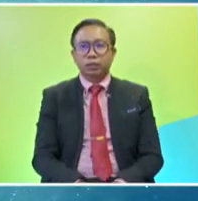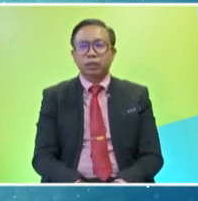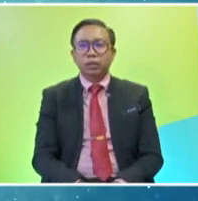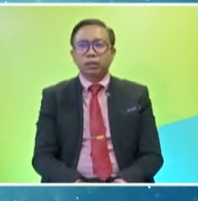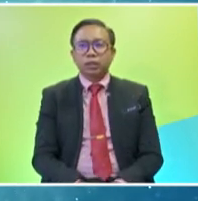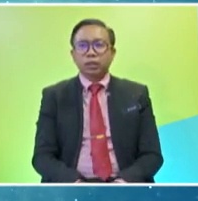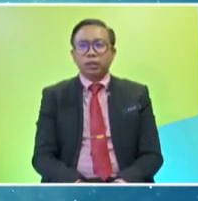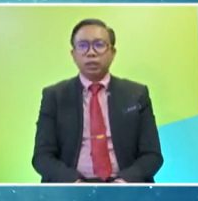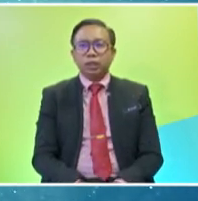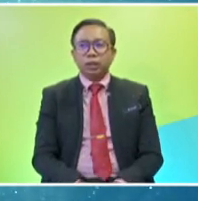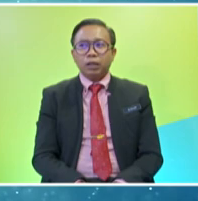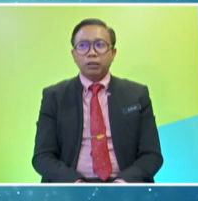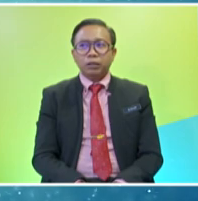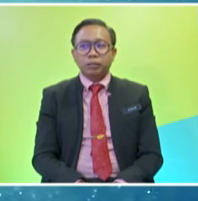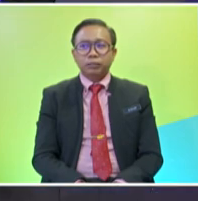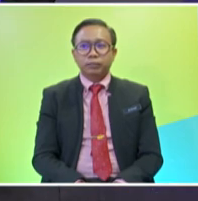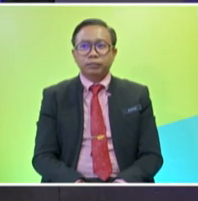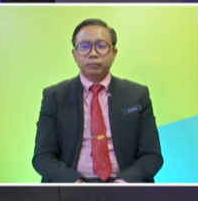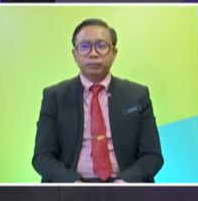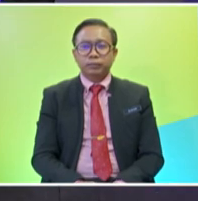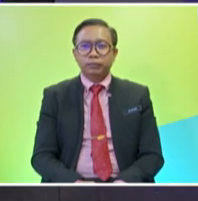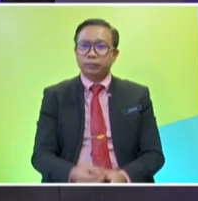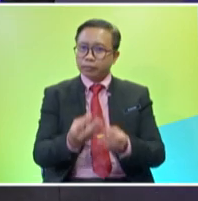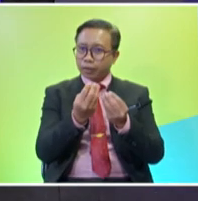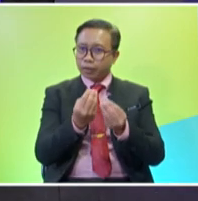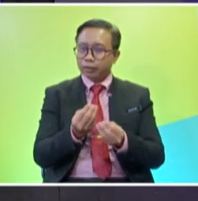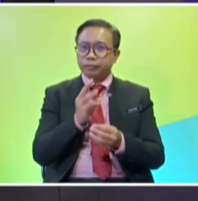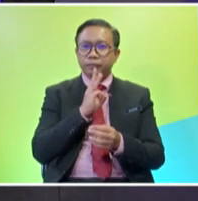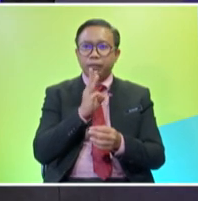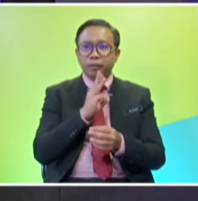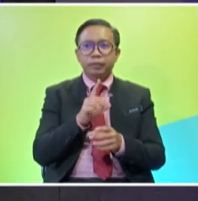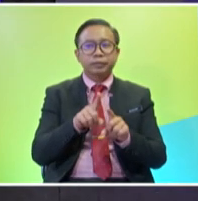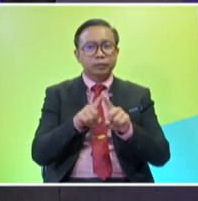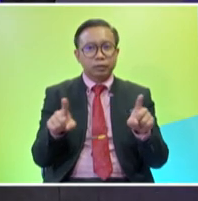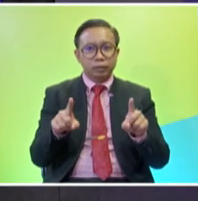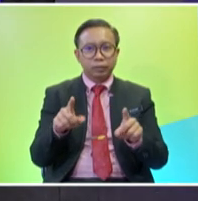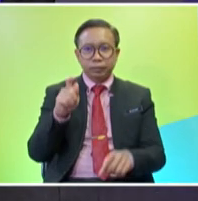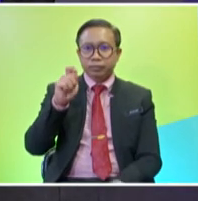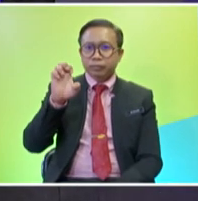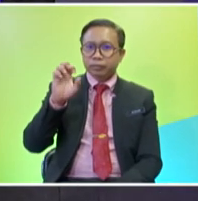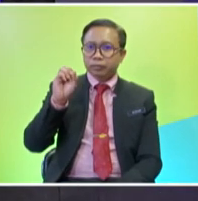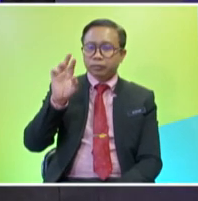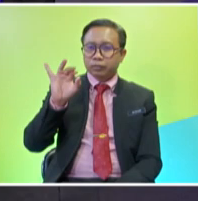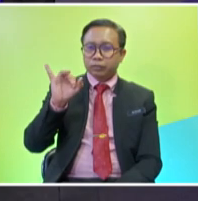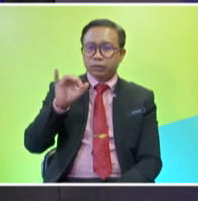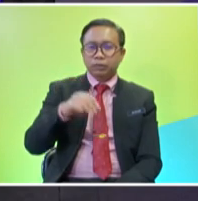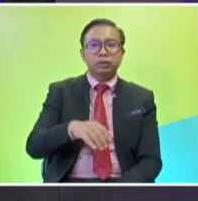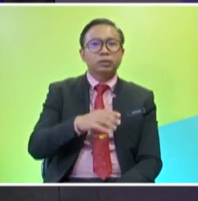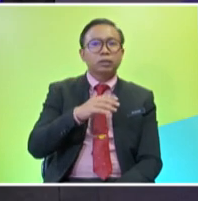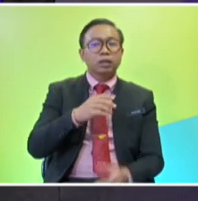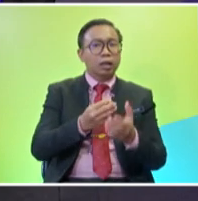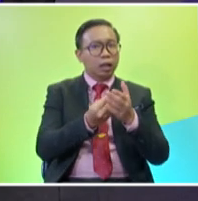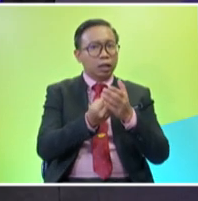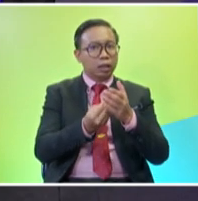Sorry sebenarnya Ivan paham dia menyerap aing sebenarnya disebut teorinya akar pokok nih dia